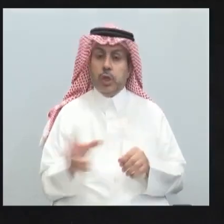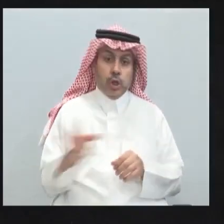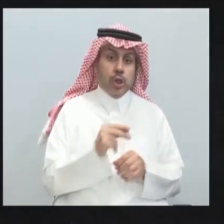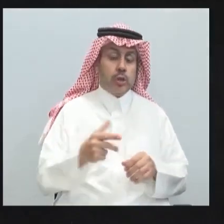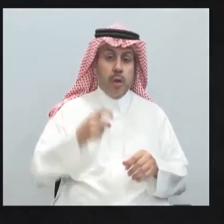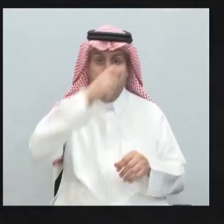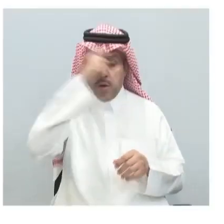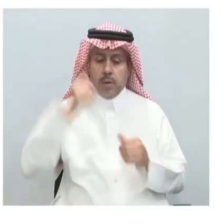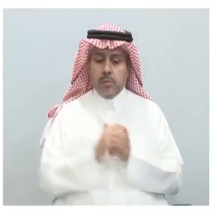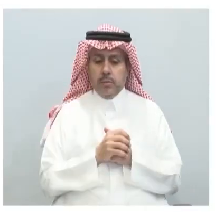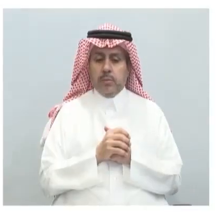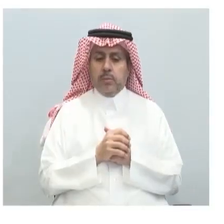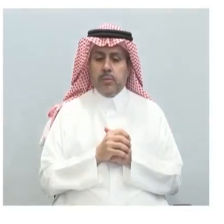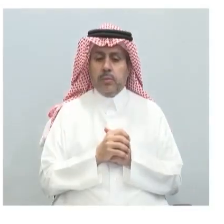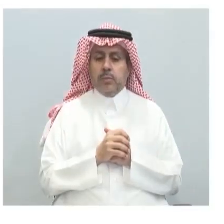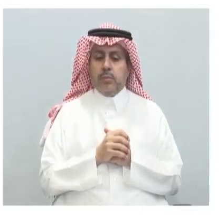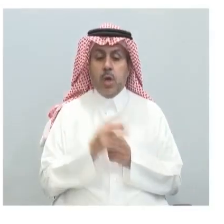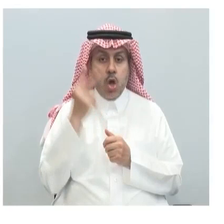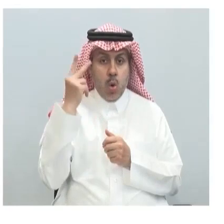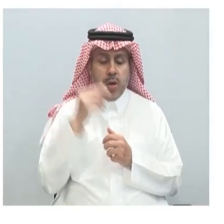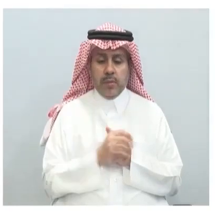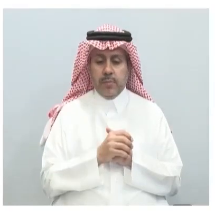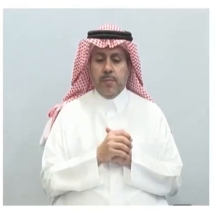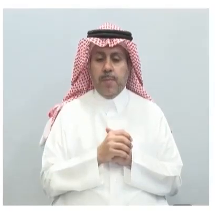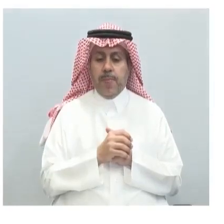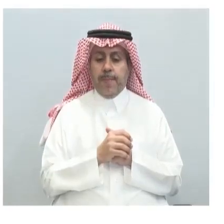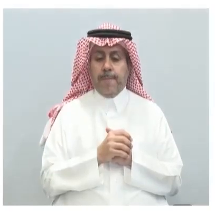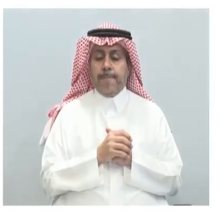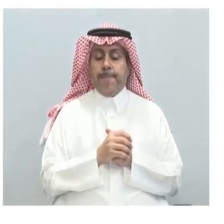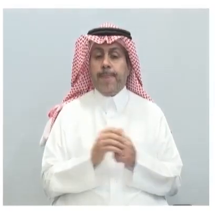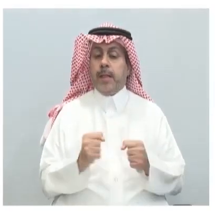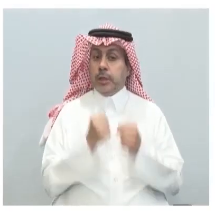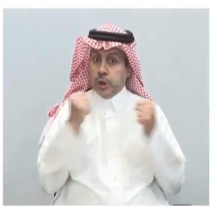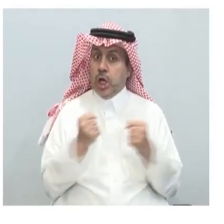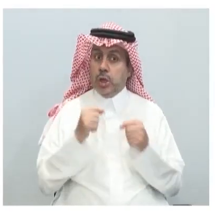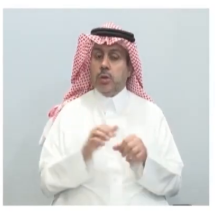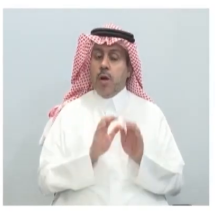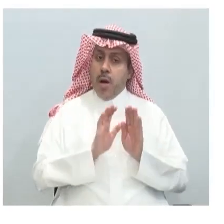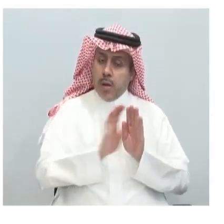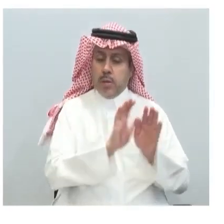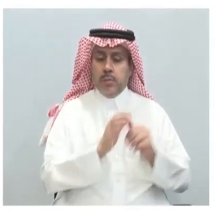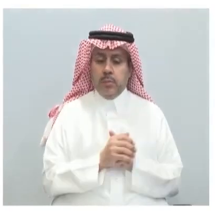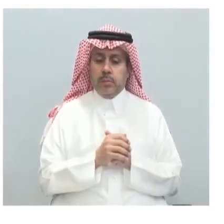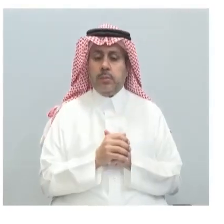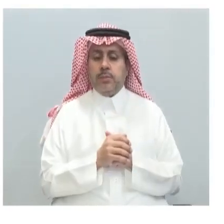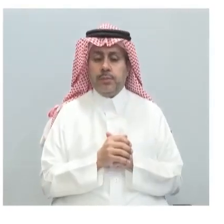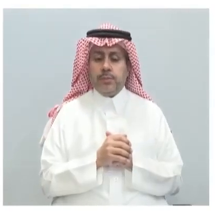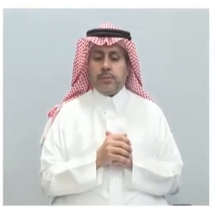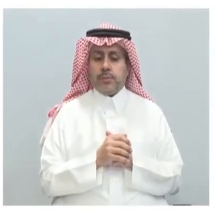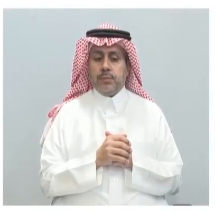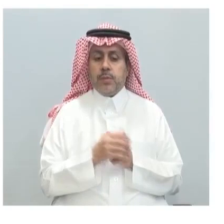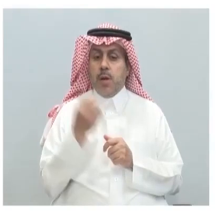تكون عده عفوا لديها نوعين اللي هي طاقه وضع حركيه طاقه وضع او طاقه حركيه